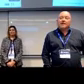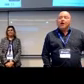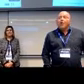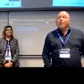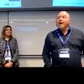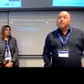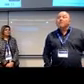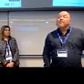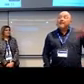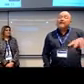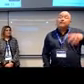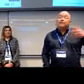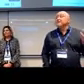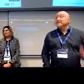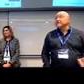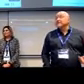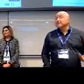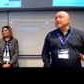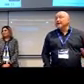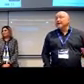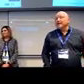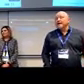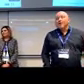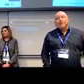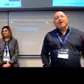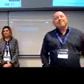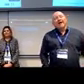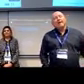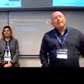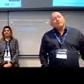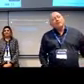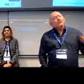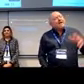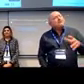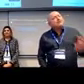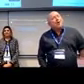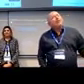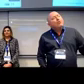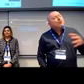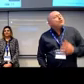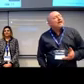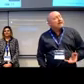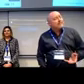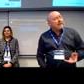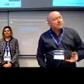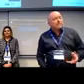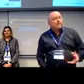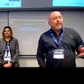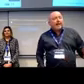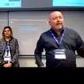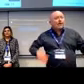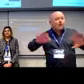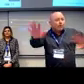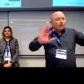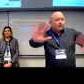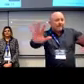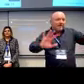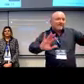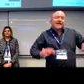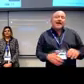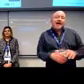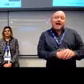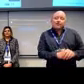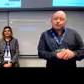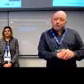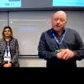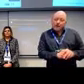sur Excel ou est-ce qu'on va prendre la ressource qui existe déjà en anglais pour en faire une traduction ou une adaptation? Et on a fait